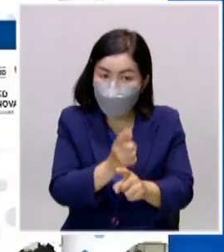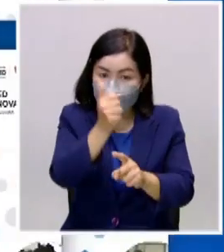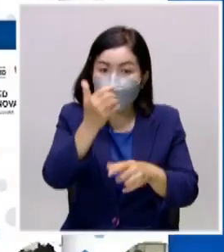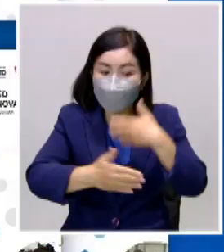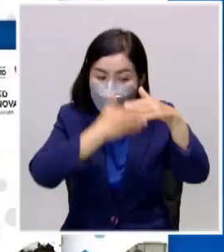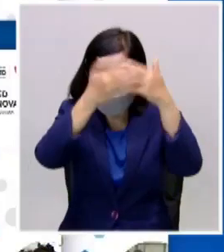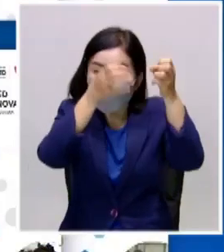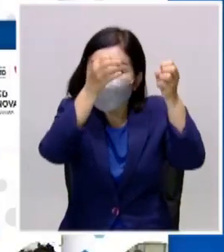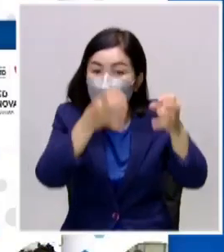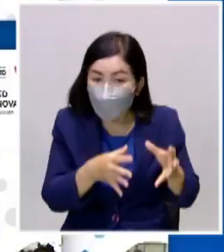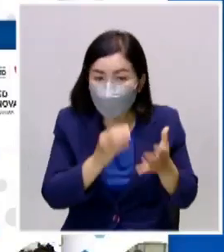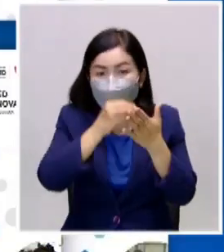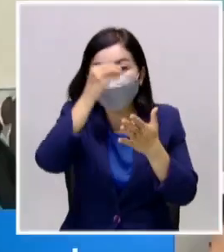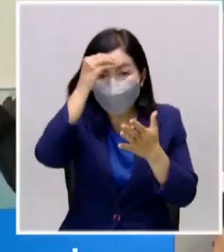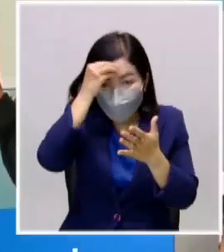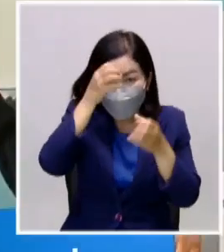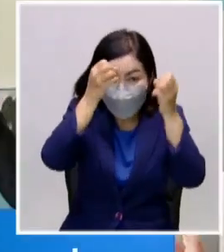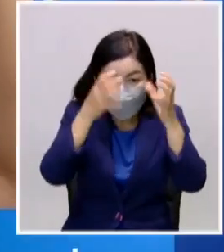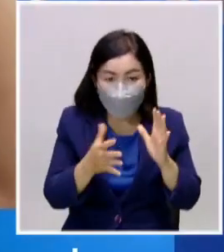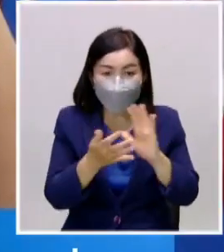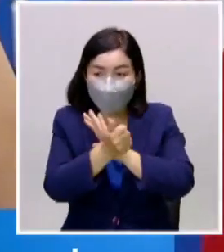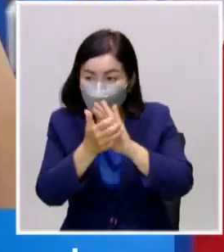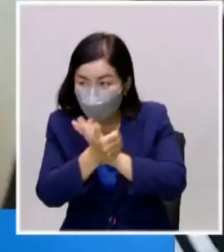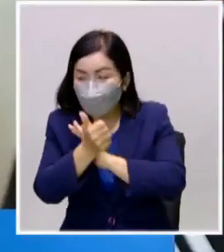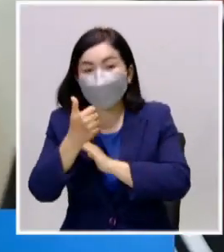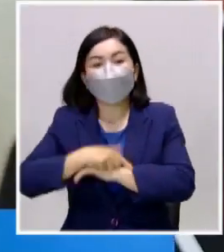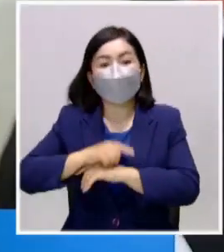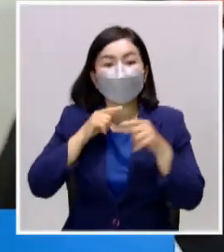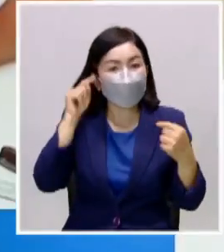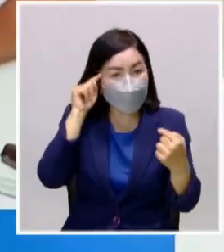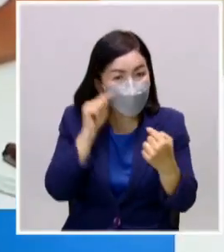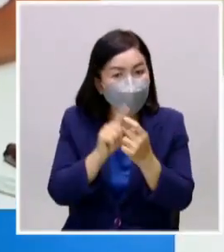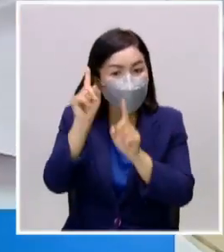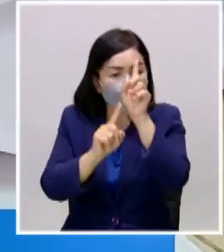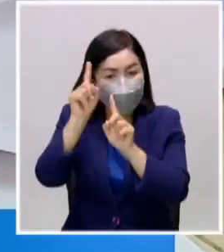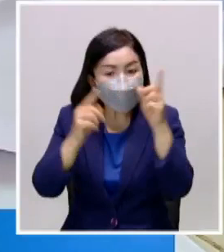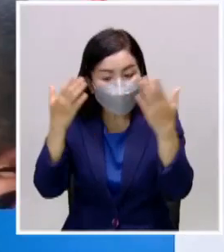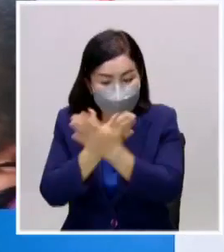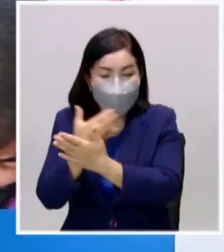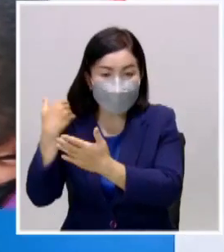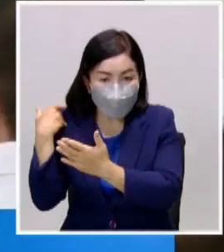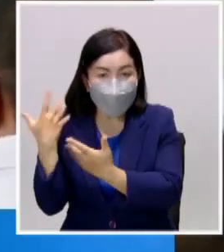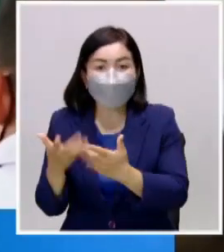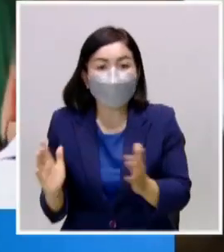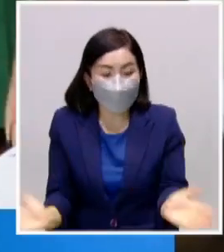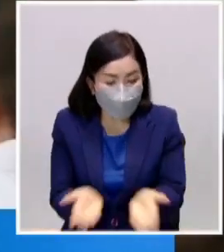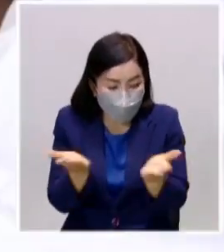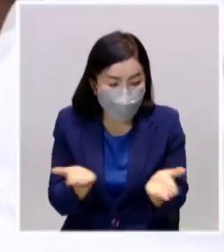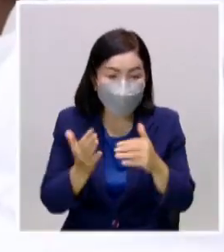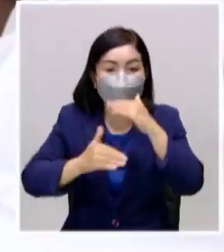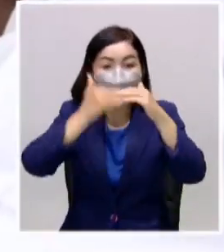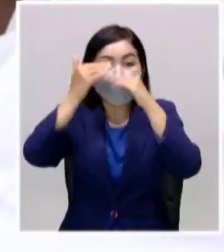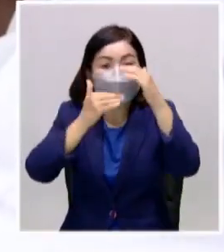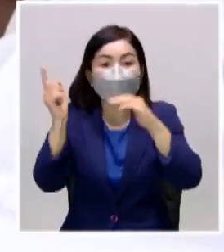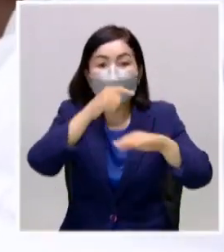าพบุคลากรทางการศึกษาให้ครูมีทักษะที่สอดรับกับตัวชี้วัดที่เปลี่ยนไปและจะผลักดันนโยบายการพัฒ